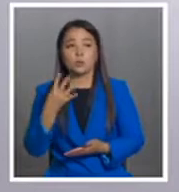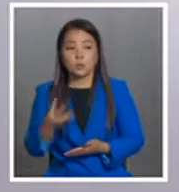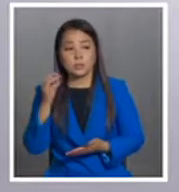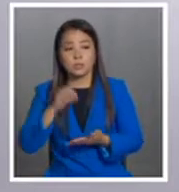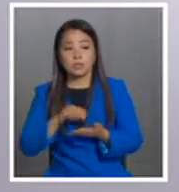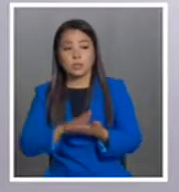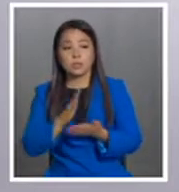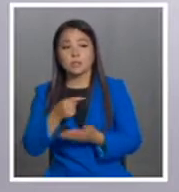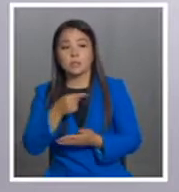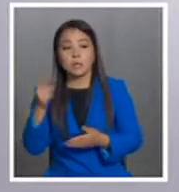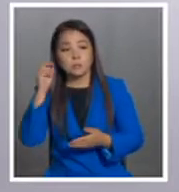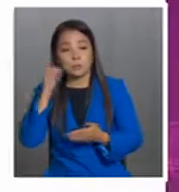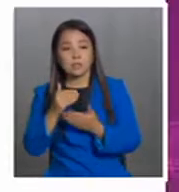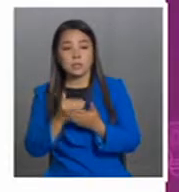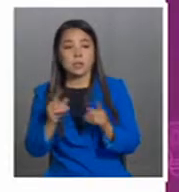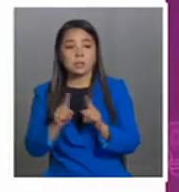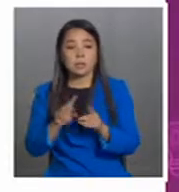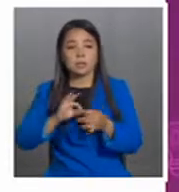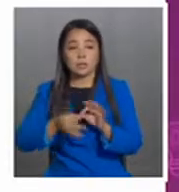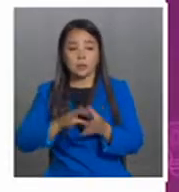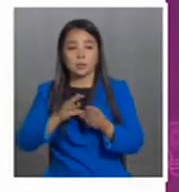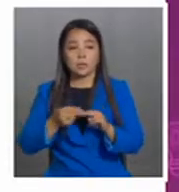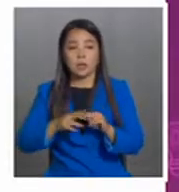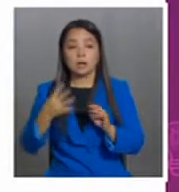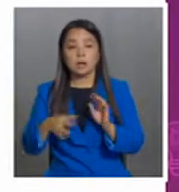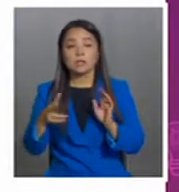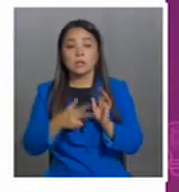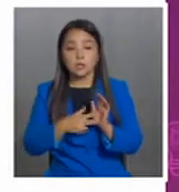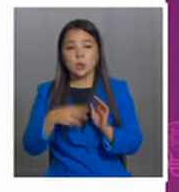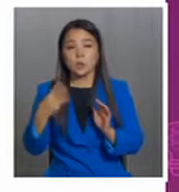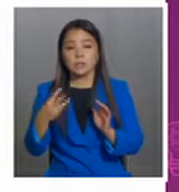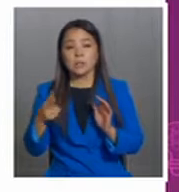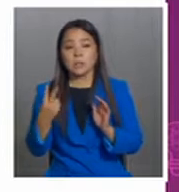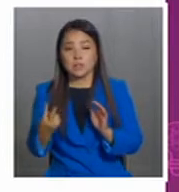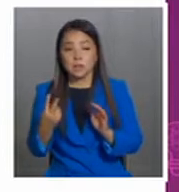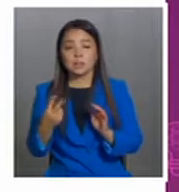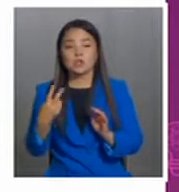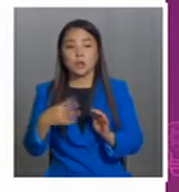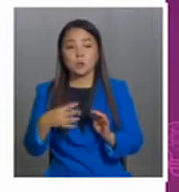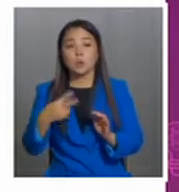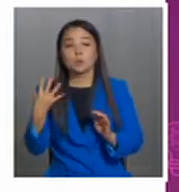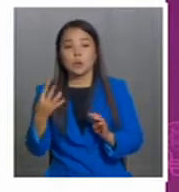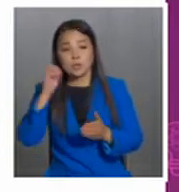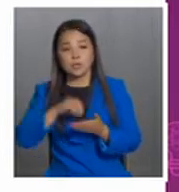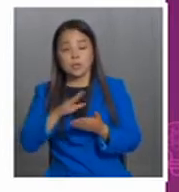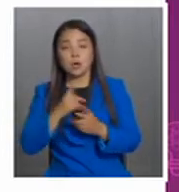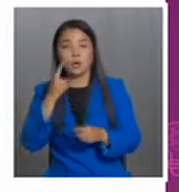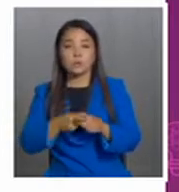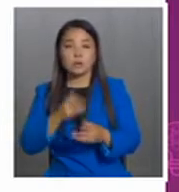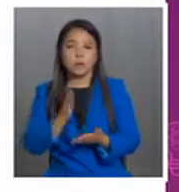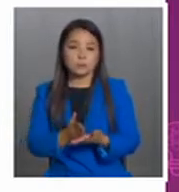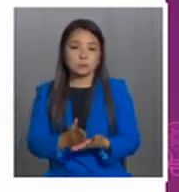кері пропорционал бөліктерге бөлгенде, ол 48, 32 және 24 сандарының қосындысынан тұрады